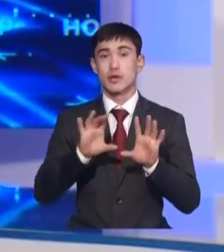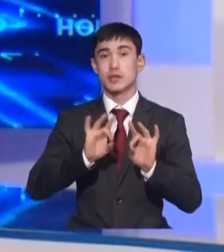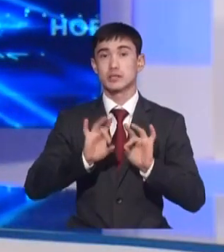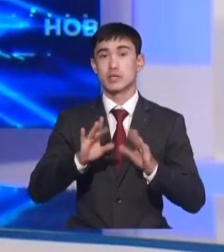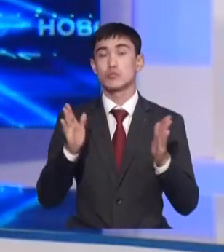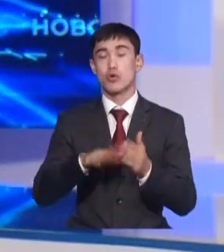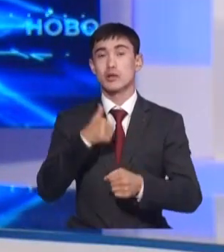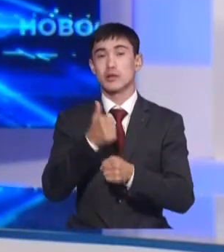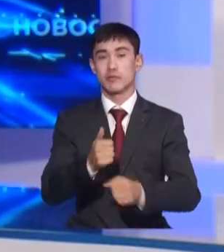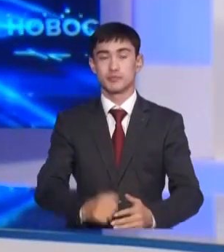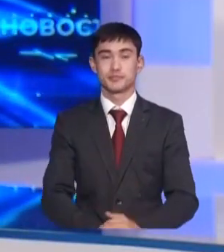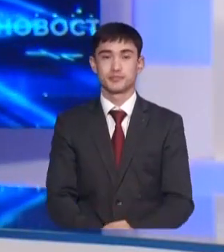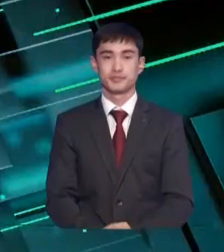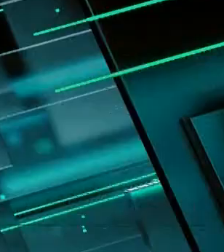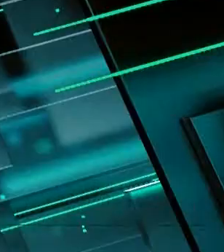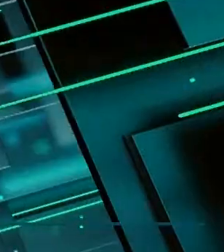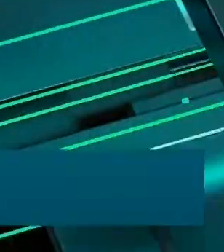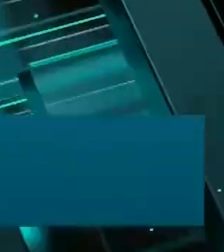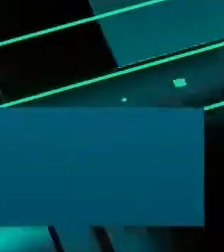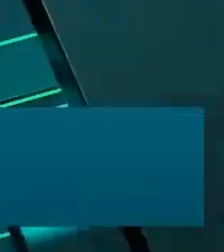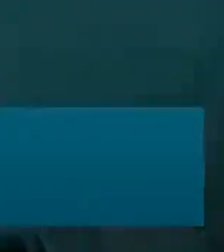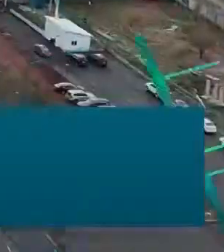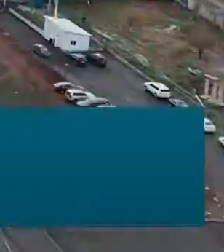выпуске коротко о главном.